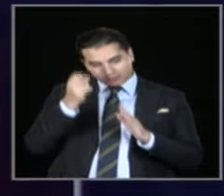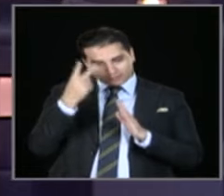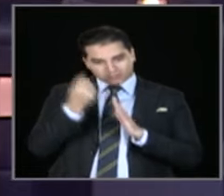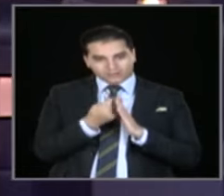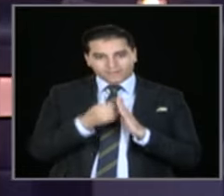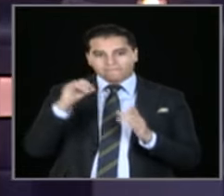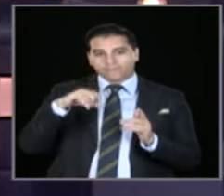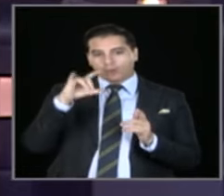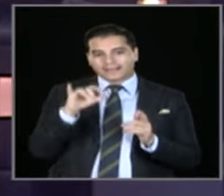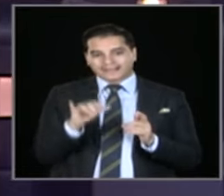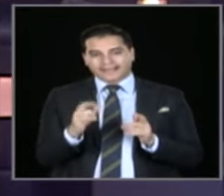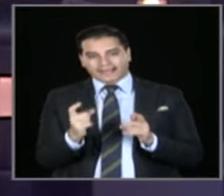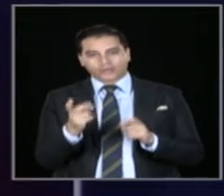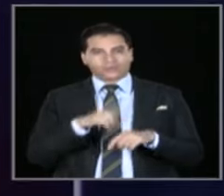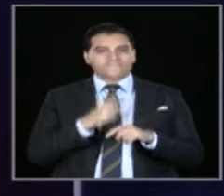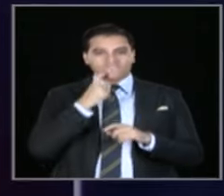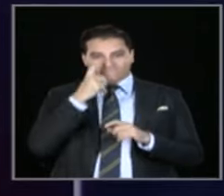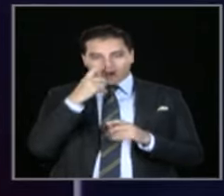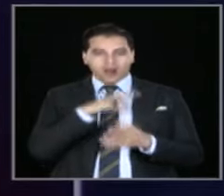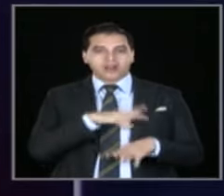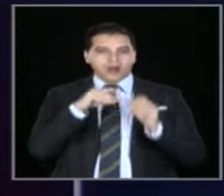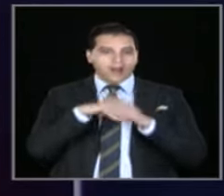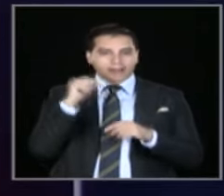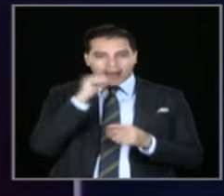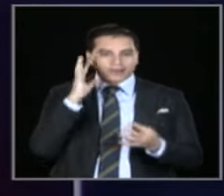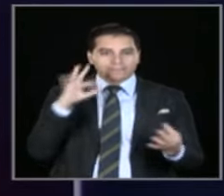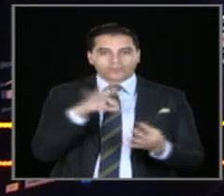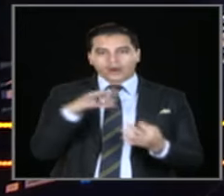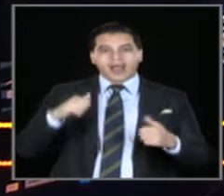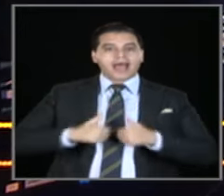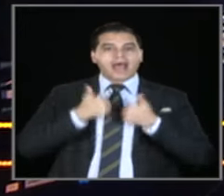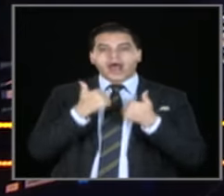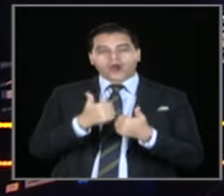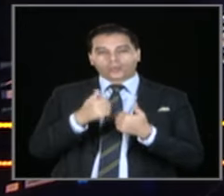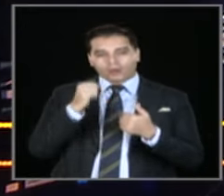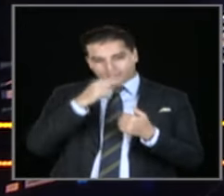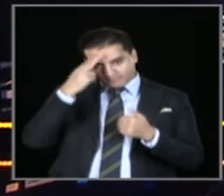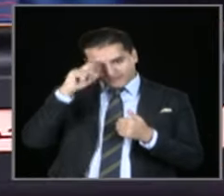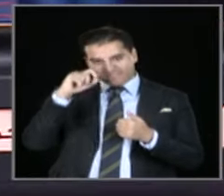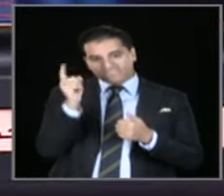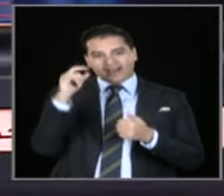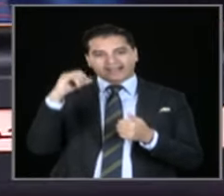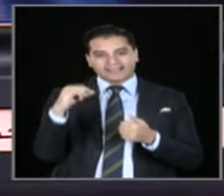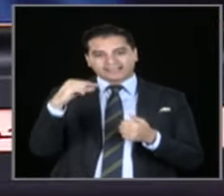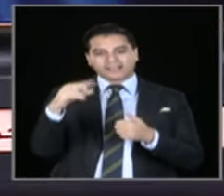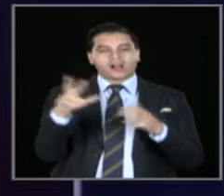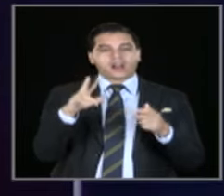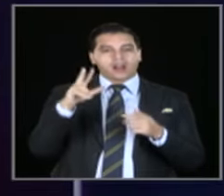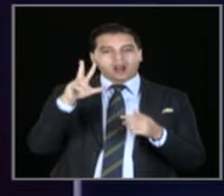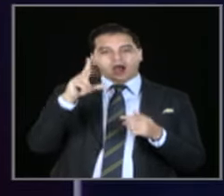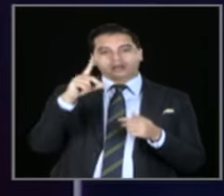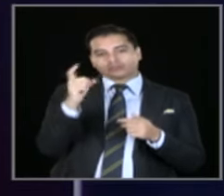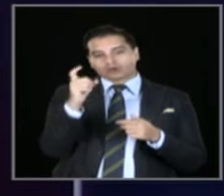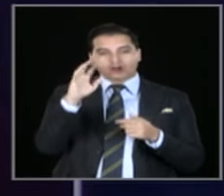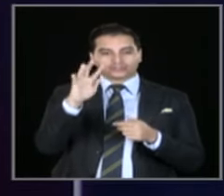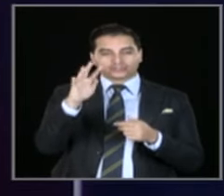مولير. فنان راح القمة بتلحين وغناء الحياة حلوة؟ فريد الأطرش. وطبعا ما هو